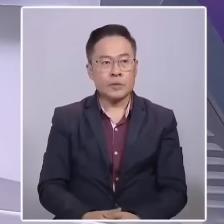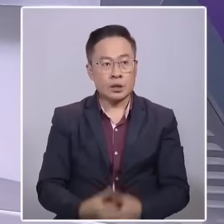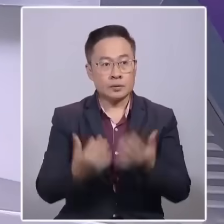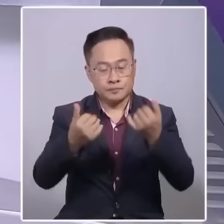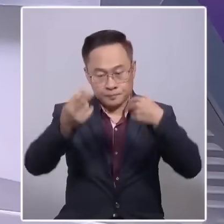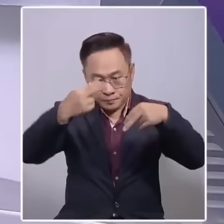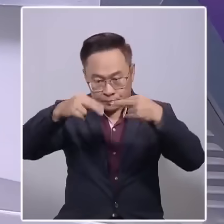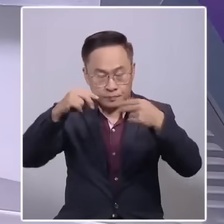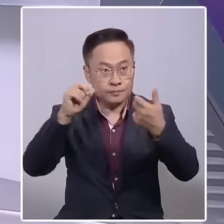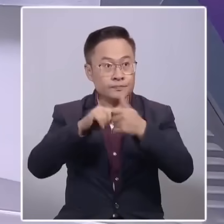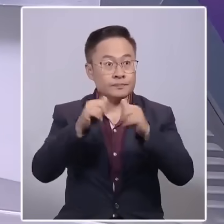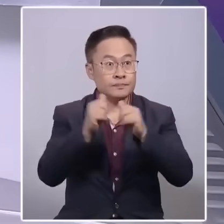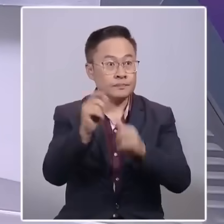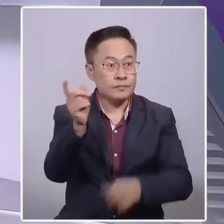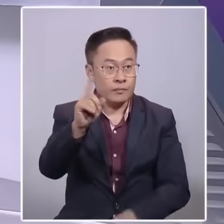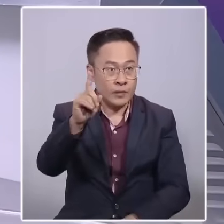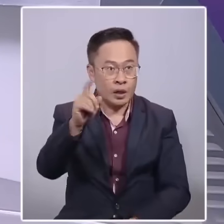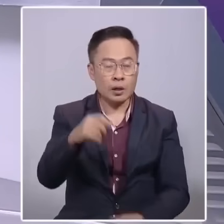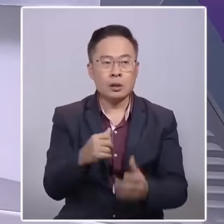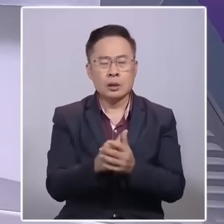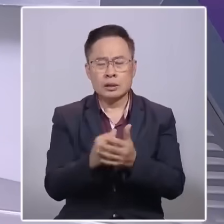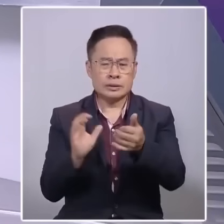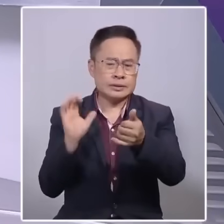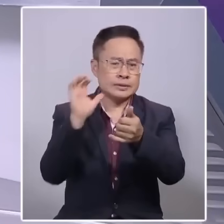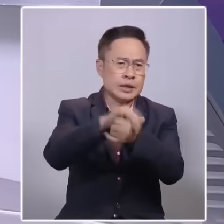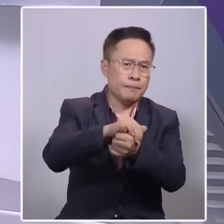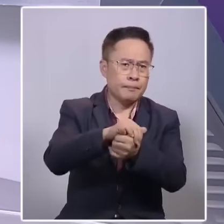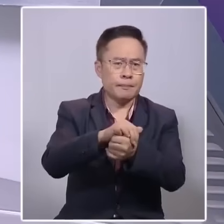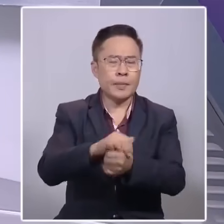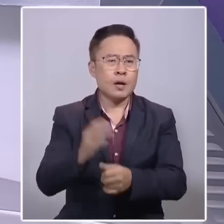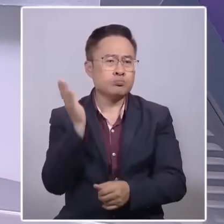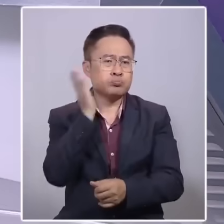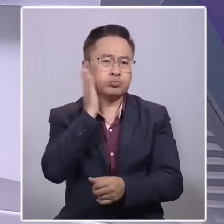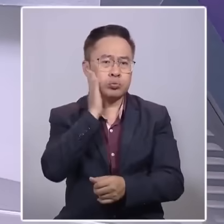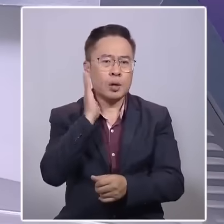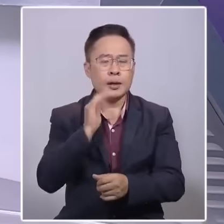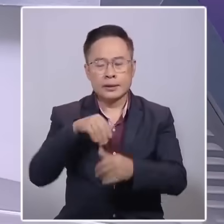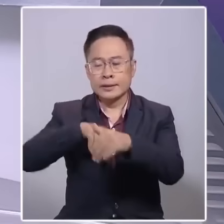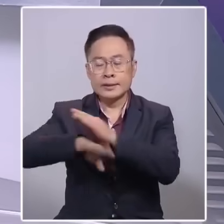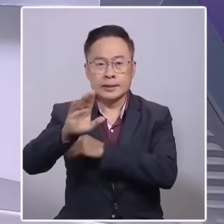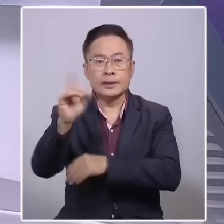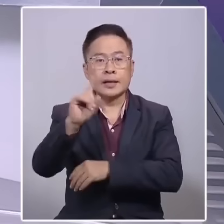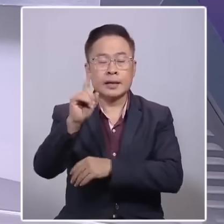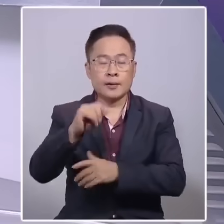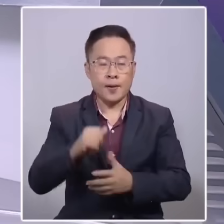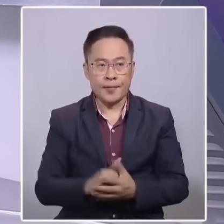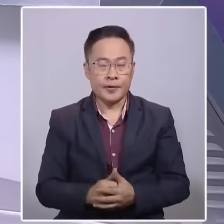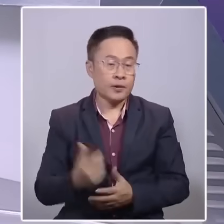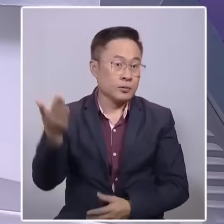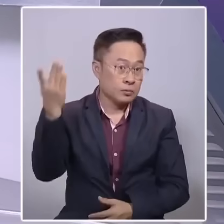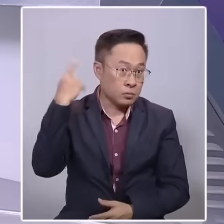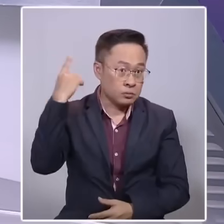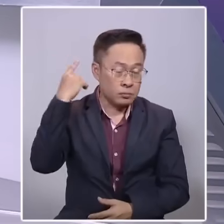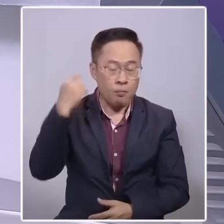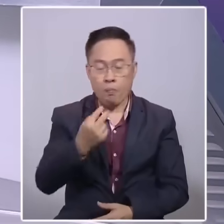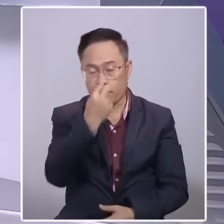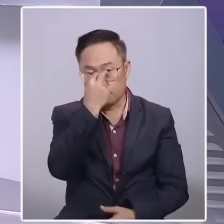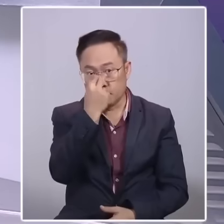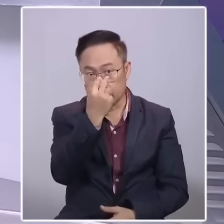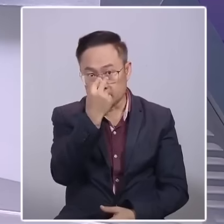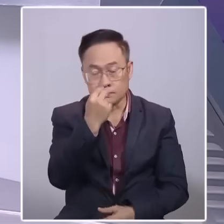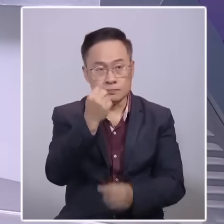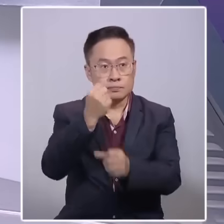ตอนนี้หลายคนกำลังจับตาว่าเมื่อไหร่จะสามารถจับตัวแป้งนานดได้สักทีเมื่อวานนี้หลายคนจ้องอยู่หน้าทีวีเลยนะฮะแล้วก็รอดู